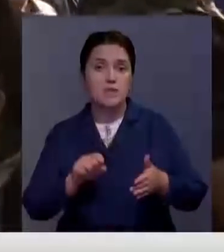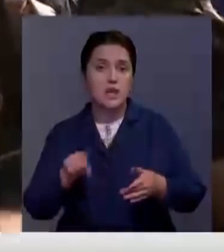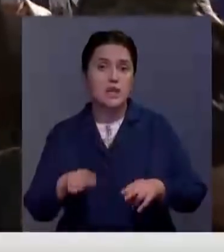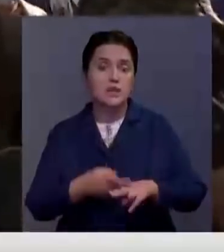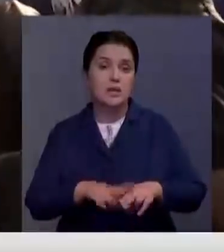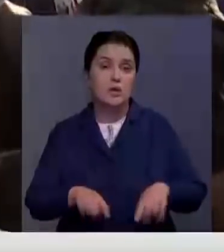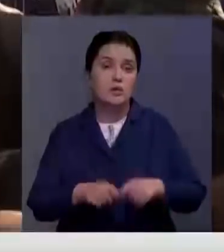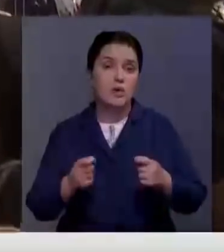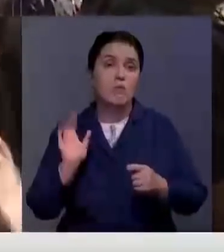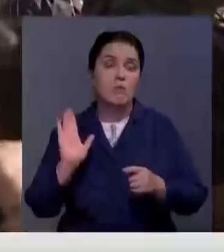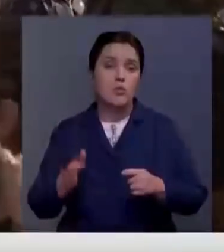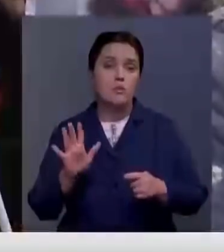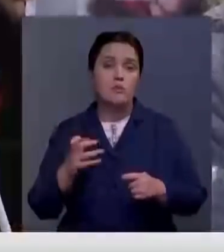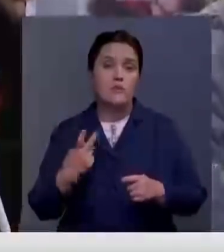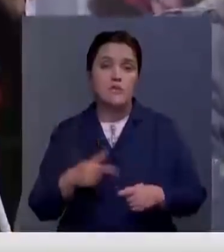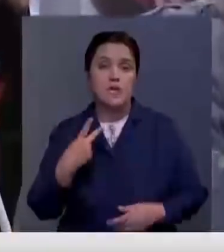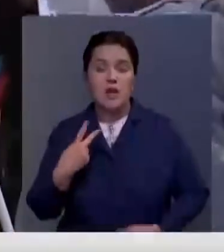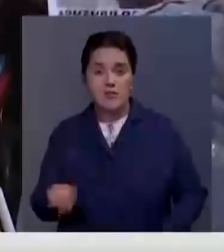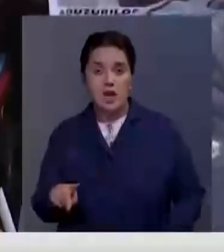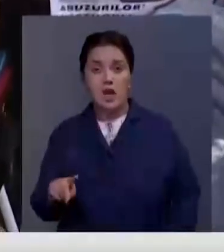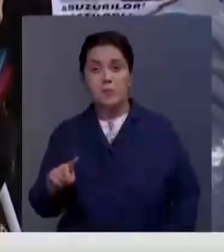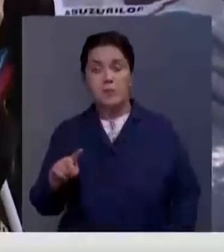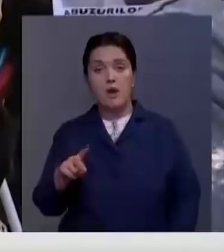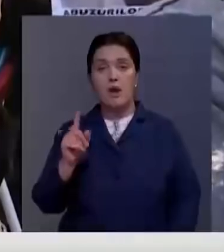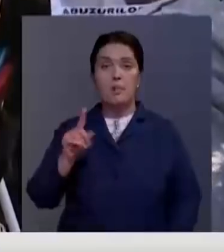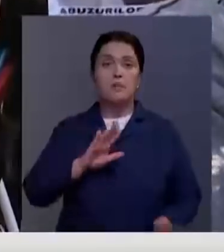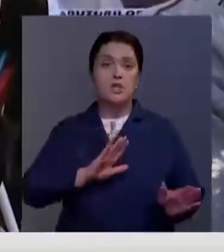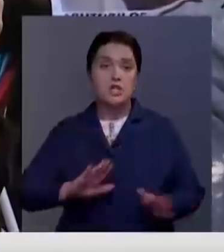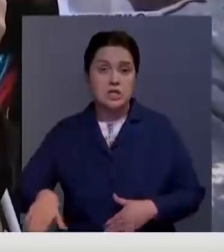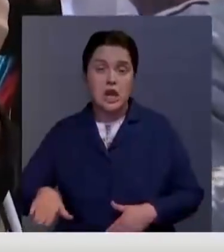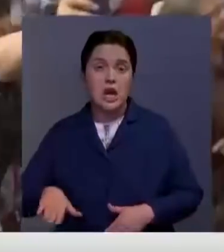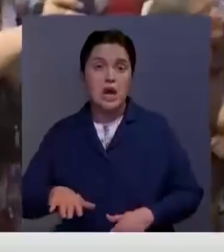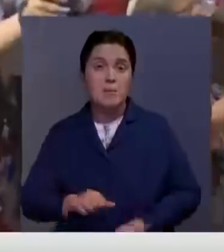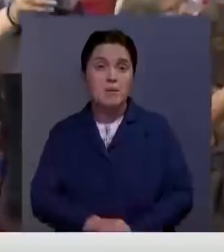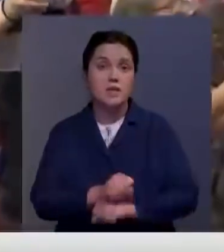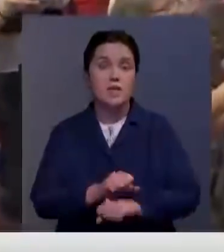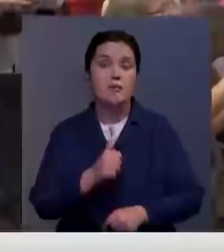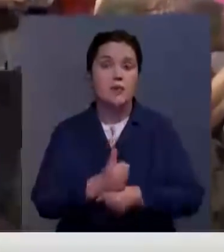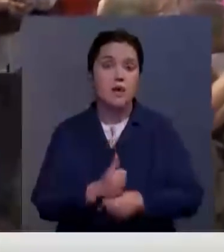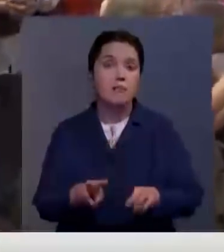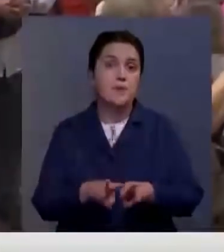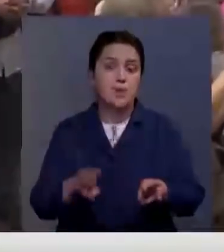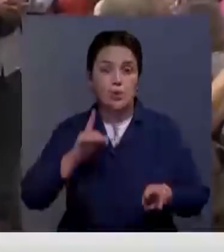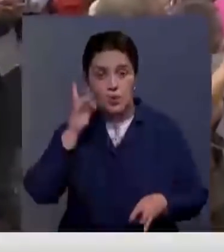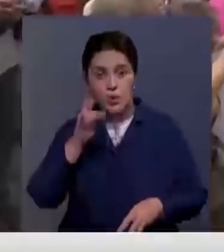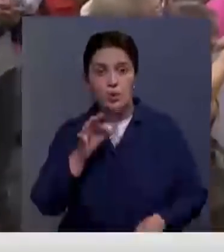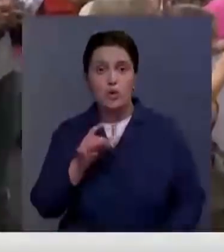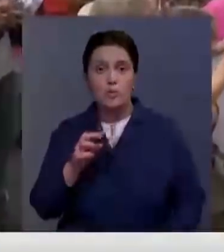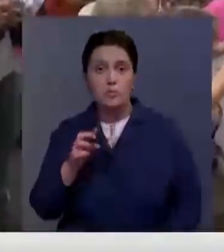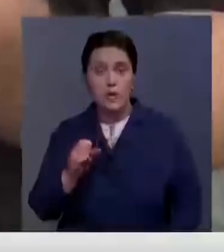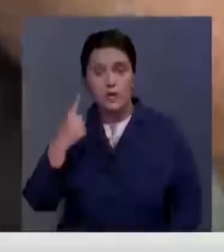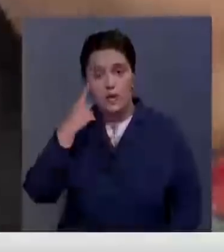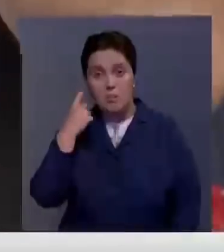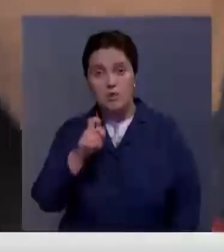штраф за эти нарушения может составить 520 евро. Комментируя прошедшие акции протеста, премьер-министр Румынии Людовик